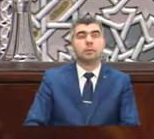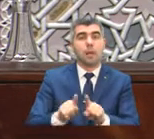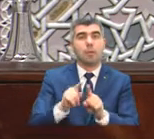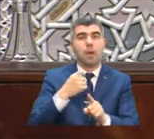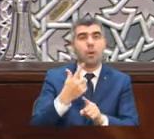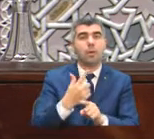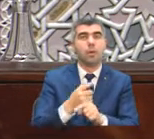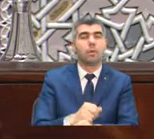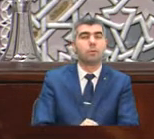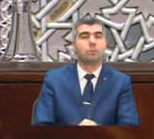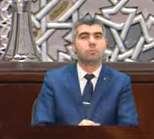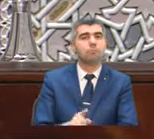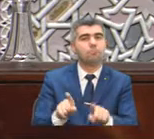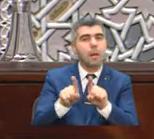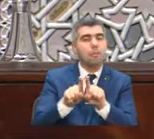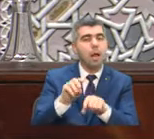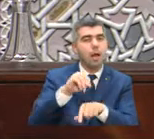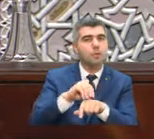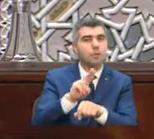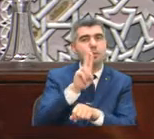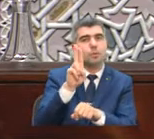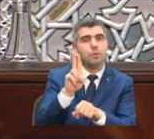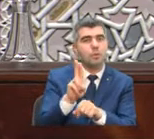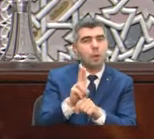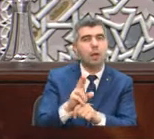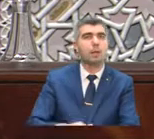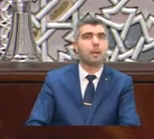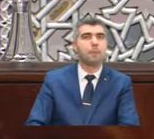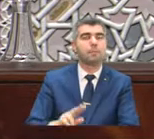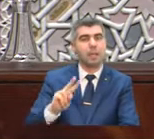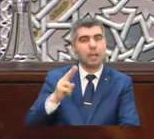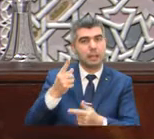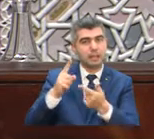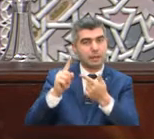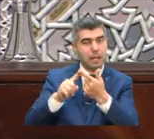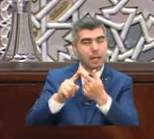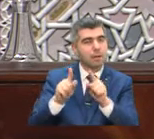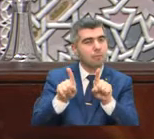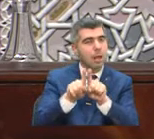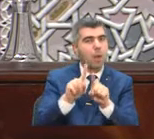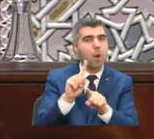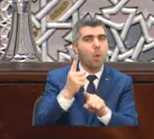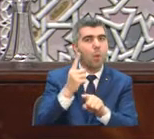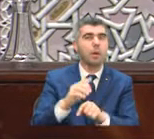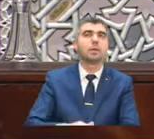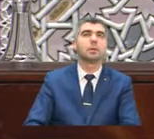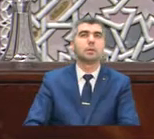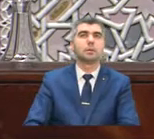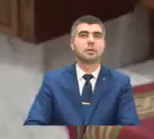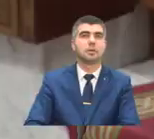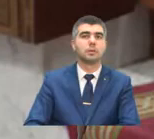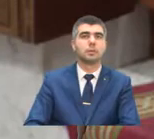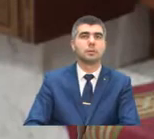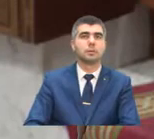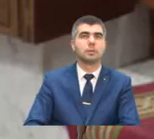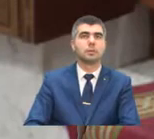لأن في هذا السؤال الثاني بغيت الحقيقة المسألة التي